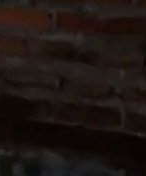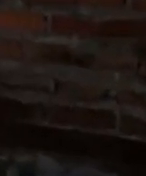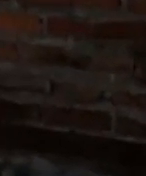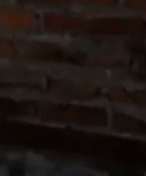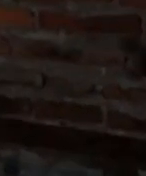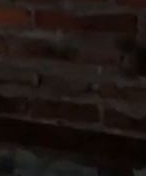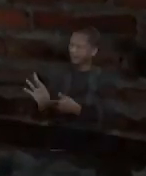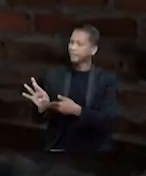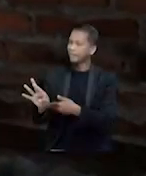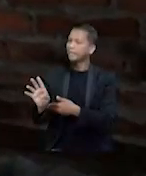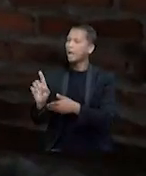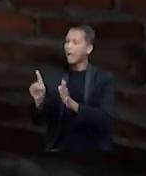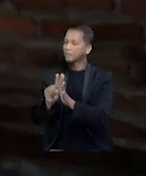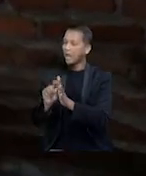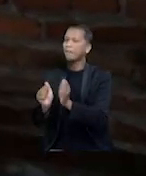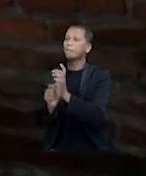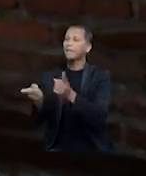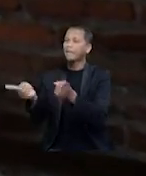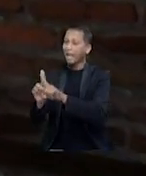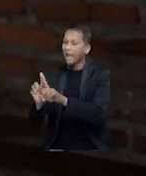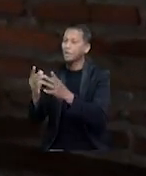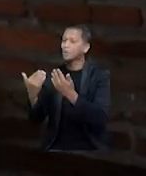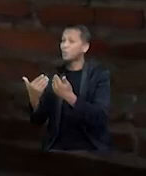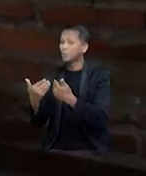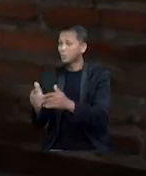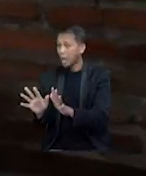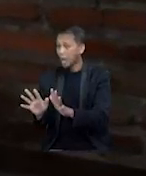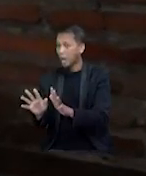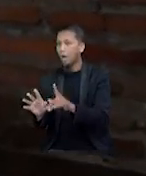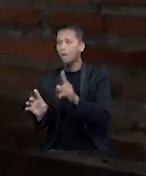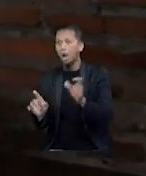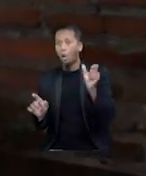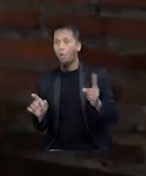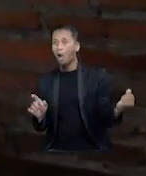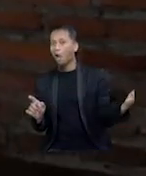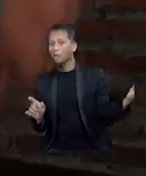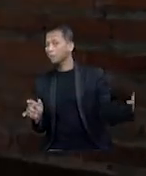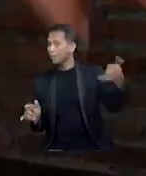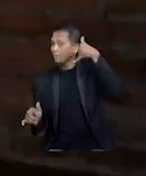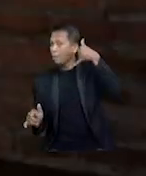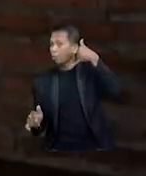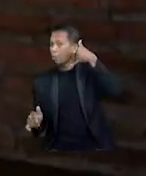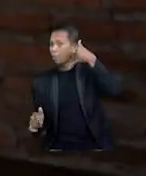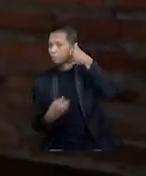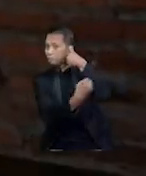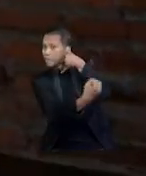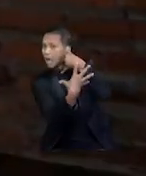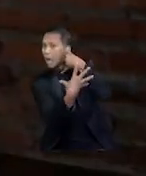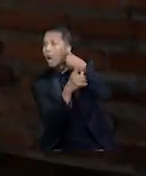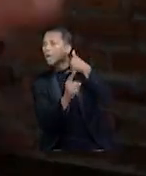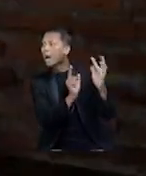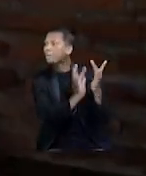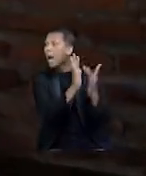mau rebahan dikit. Tiba-tiba nih ngabarin kebakaran rupanya waktu itu yang sedang kemari. Ini udah saya naik kemari nih tangga